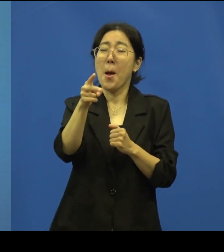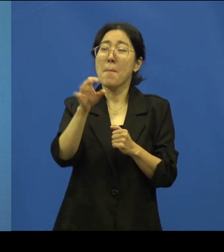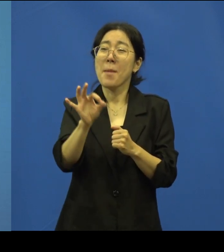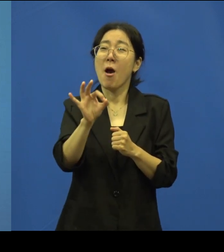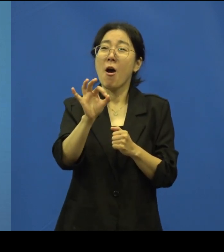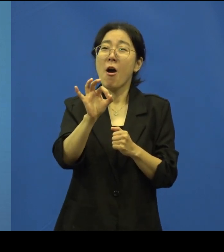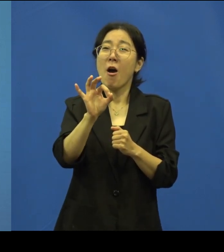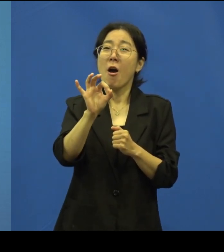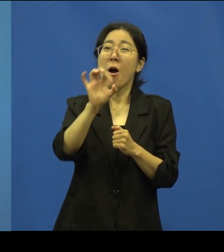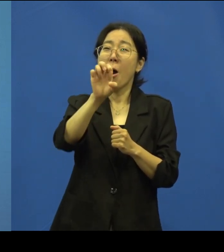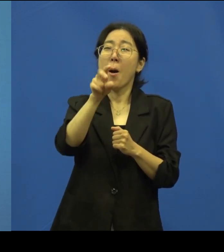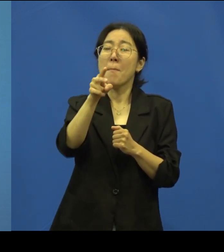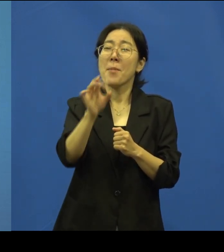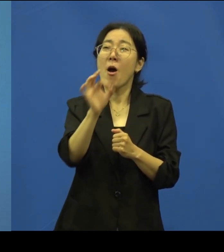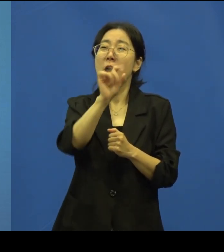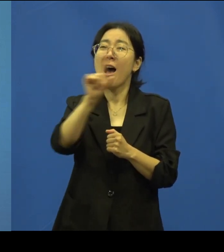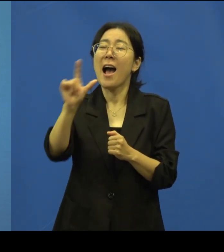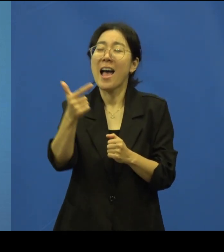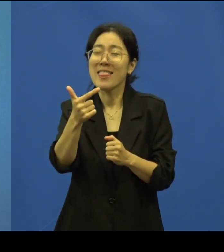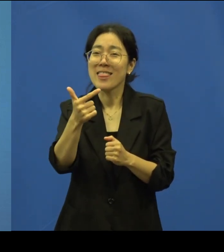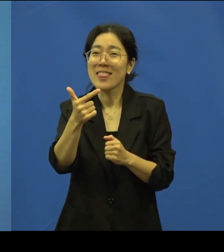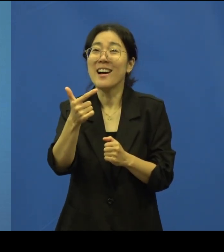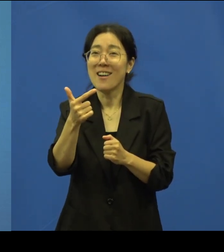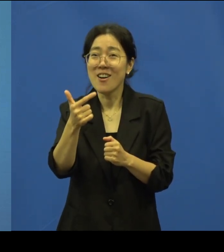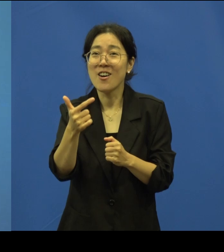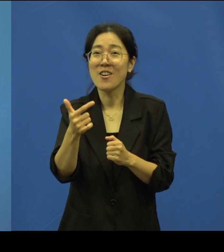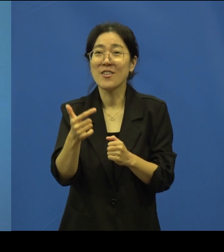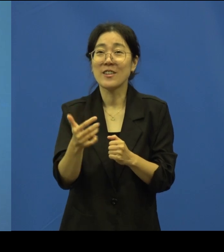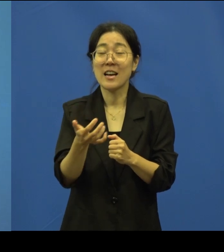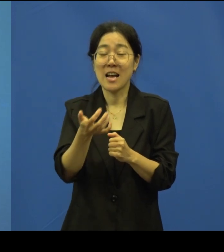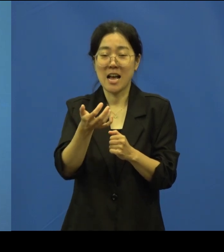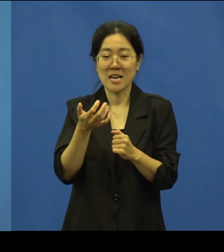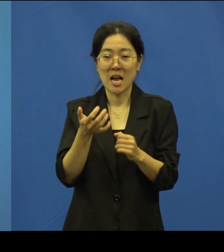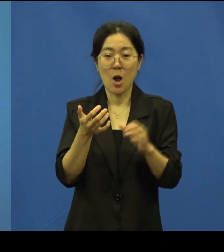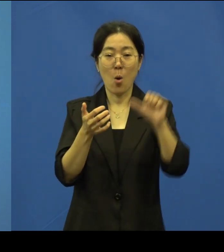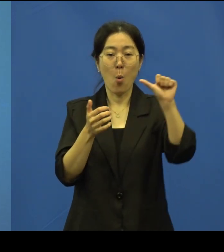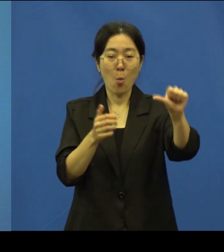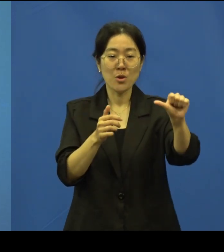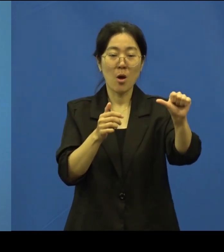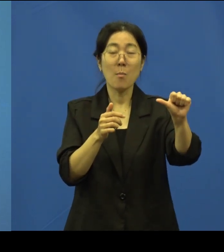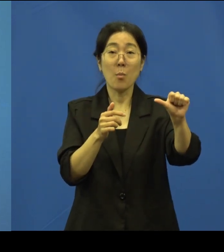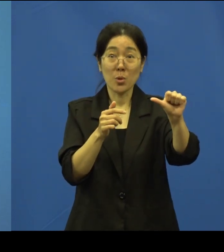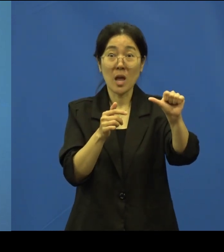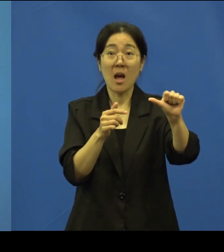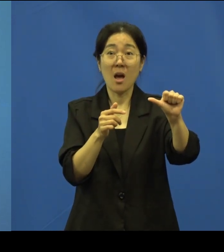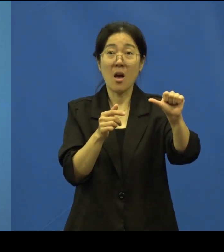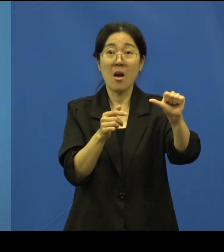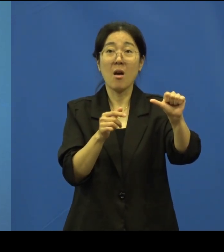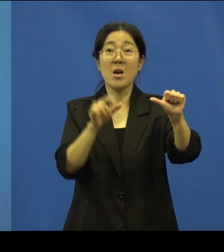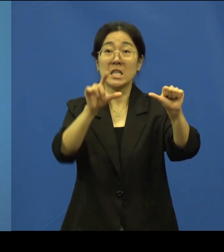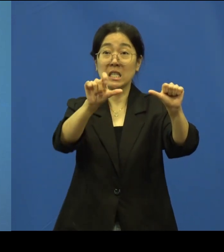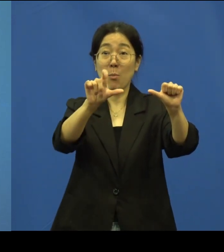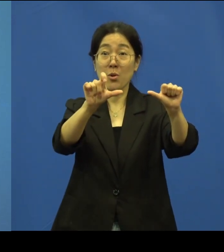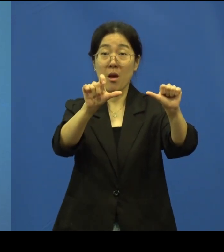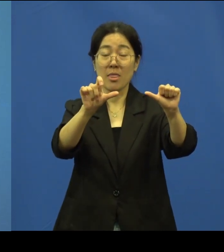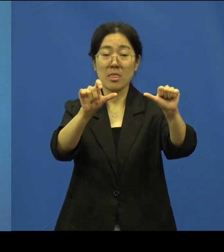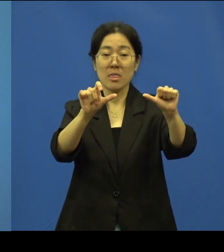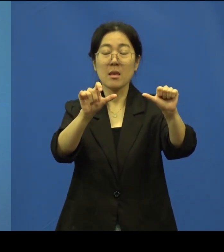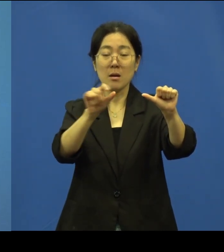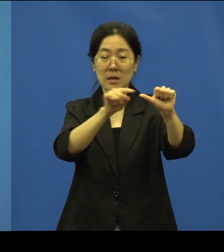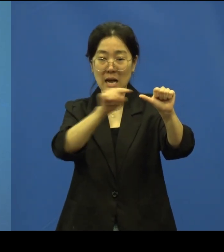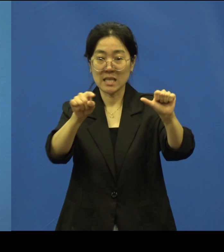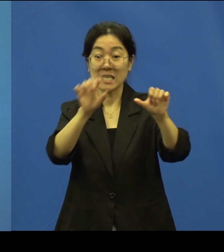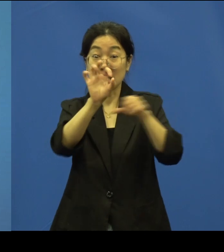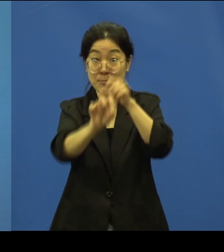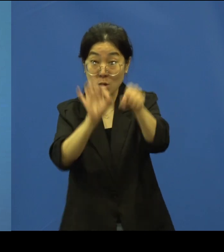평안을 언제까지 주신 거냐면은, 아사왕 5년부터 15년까지 10년 동안 평안을 주셨다고 그랬잖아요. 근데 이때